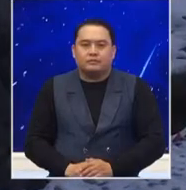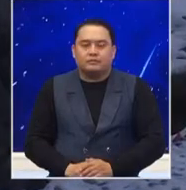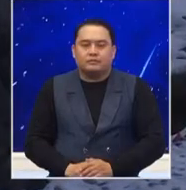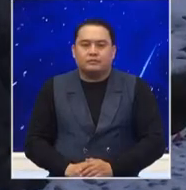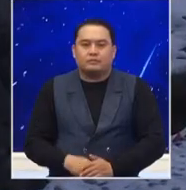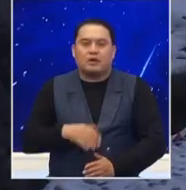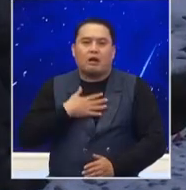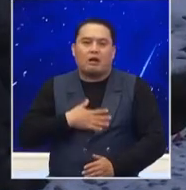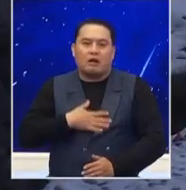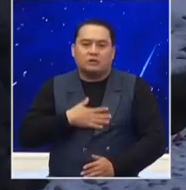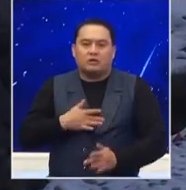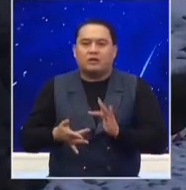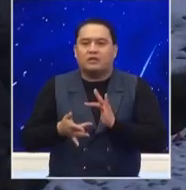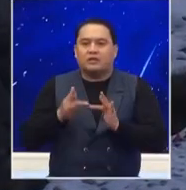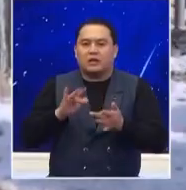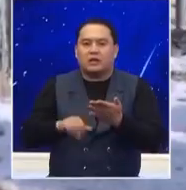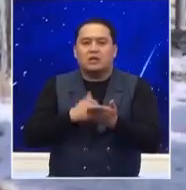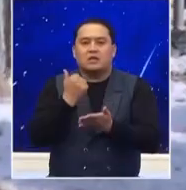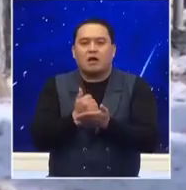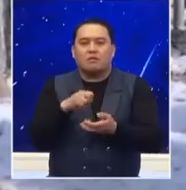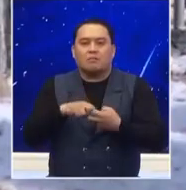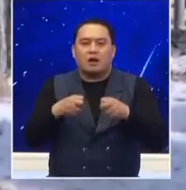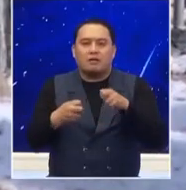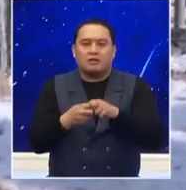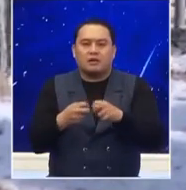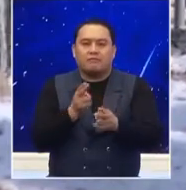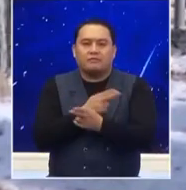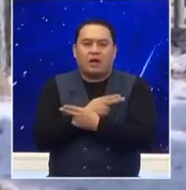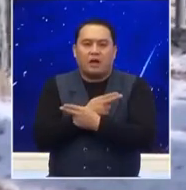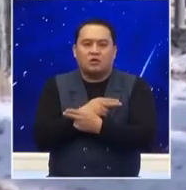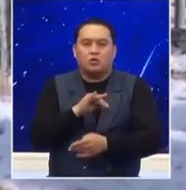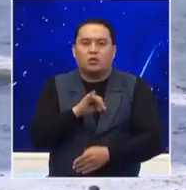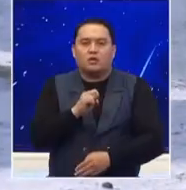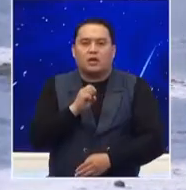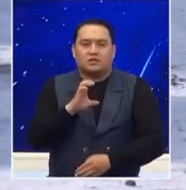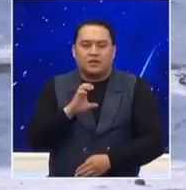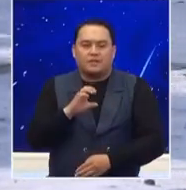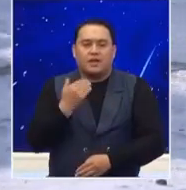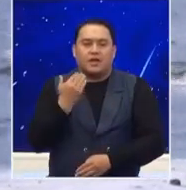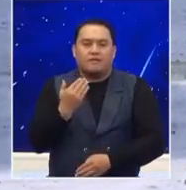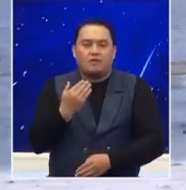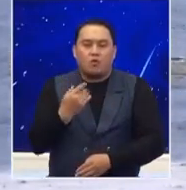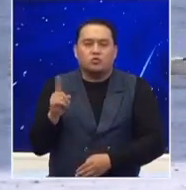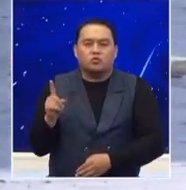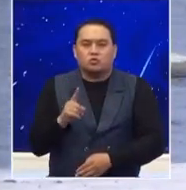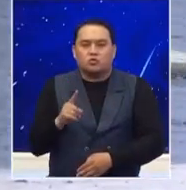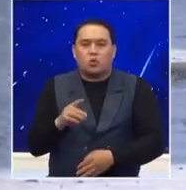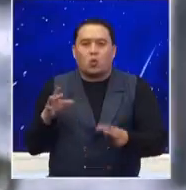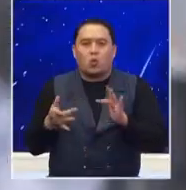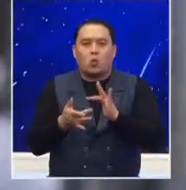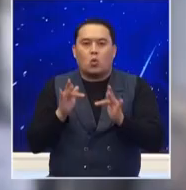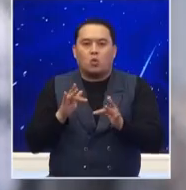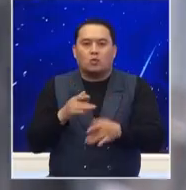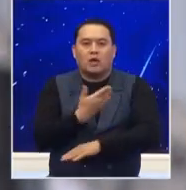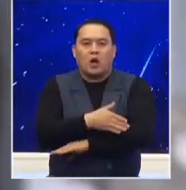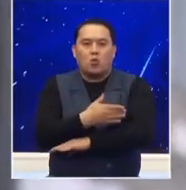Плохое качество интернета – одна из главных проблем жителей дачного массива Уйтас. По их словам, для того, чтобы словить сеть, нужно